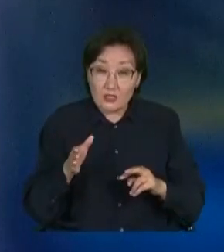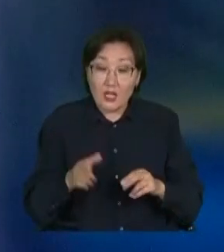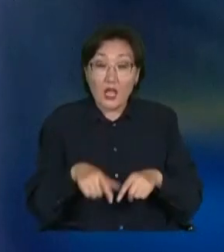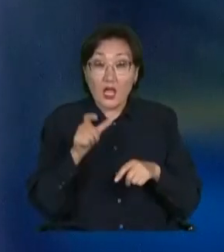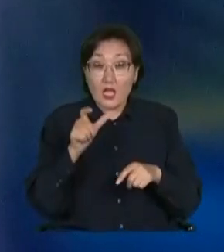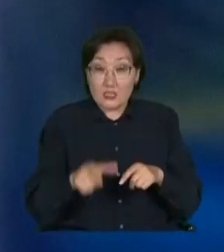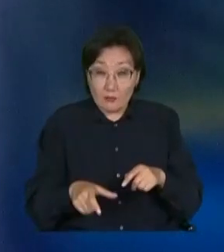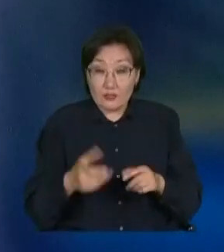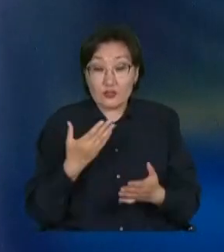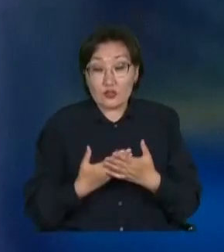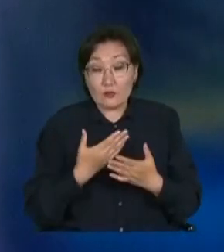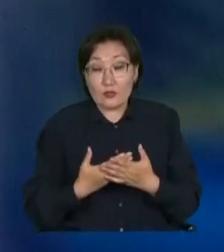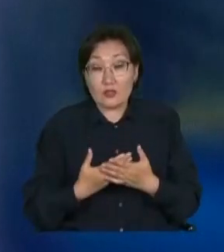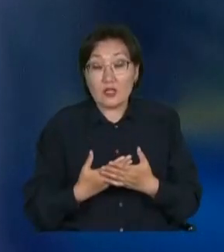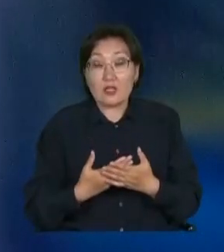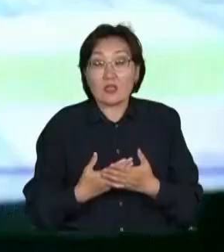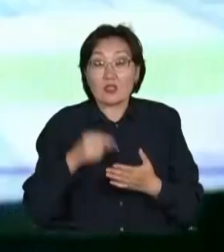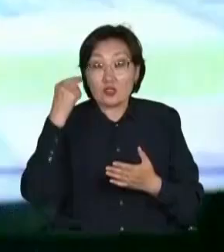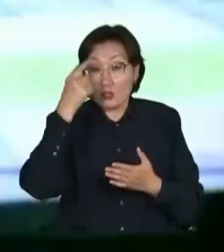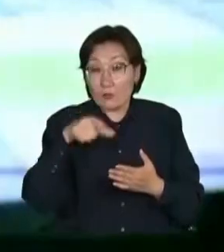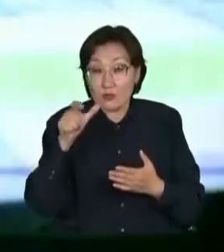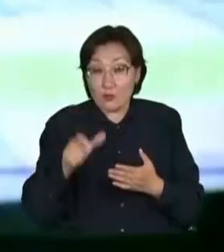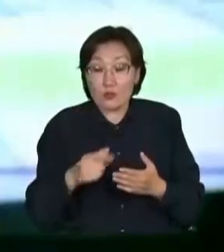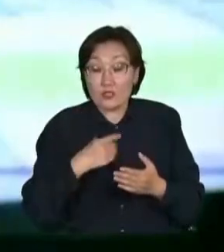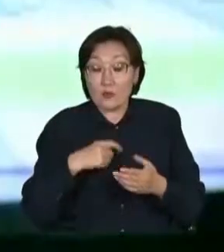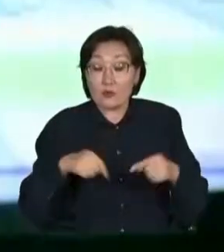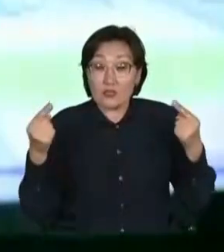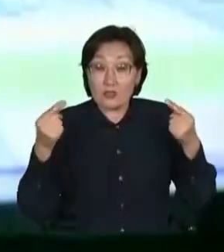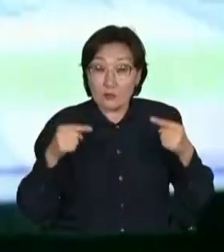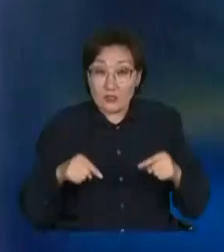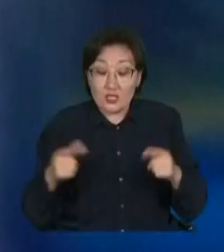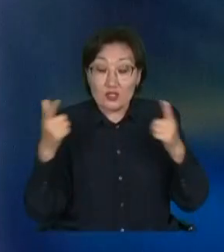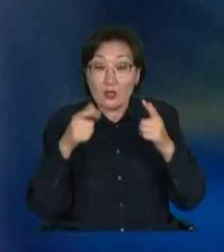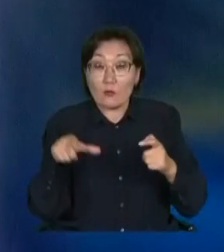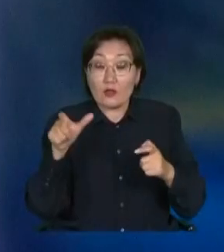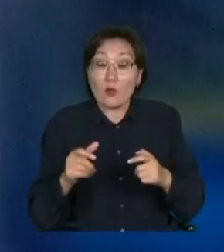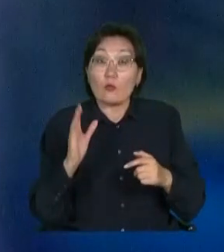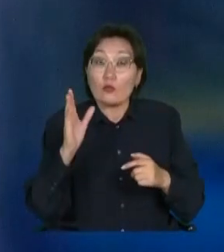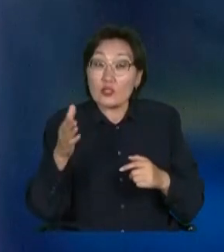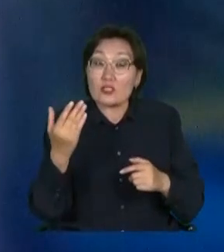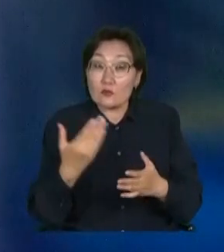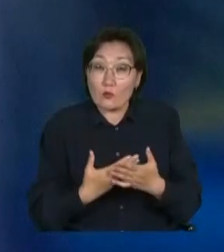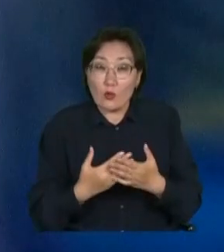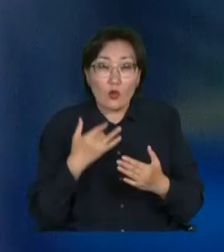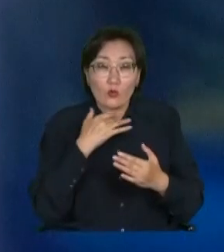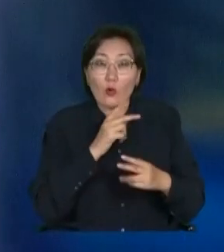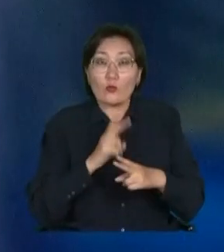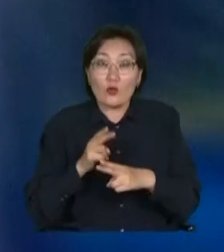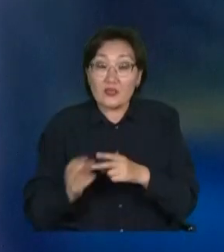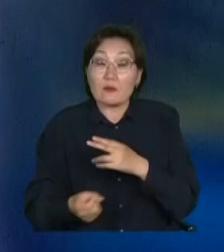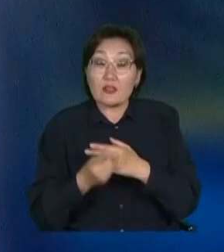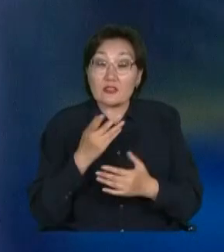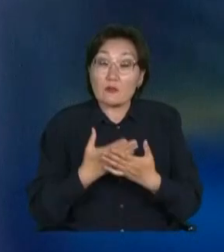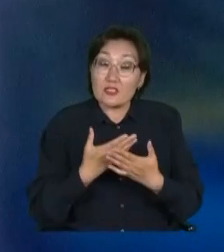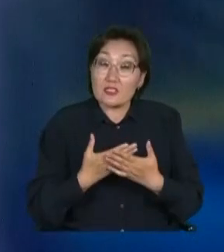азамат мысалы өз жеке тұлғалардың өзін банкрот деп таныған азаматтардың оның болашақта оған мысалы өте көп кедергілер пайда болады.